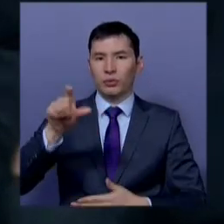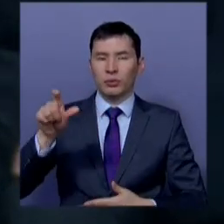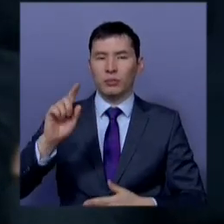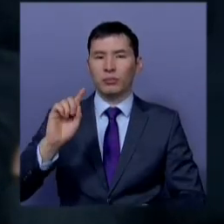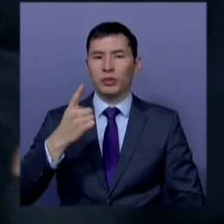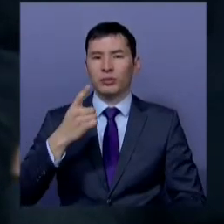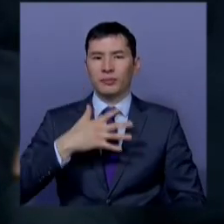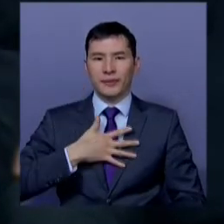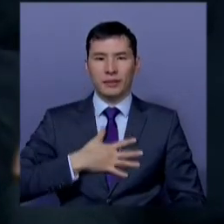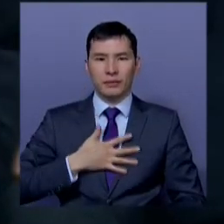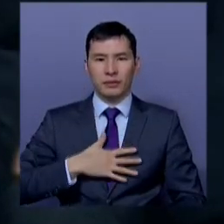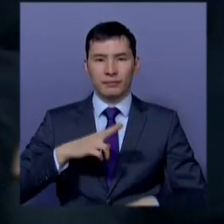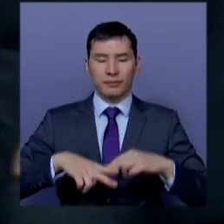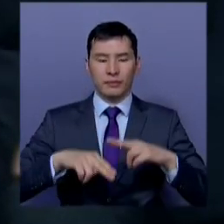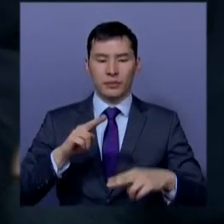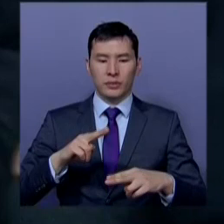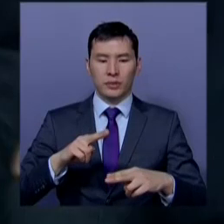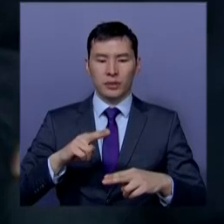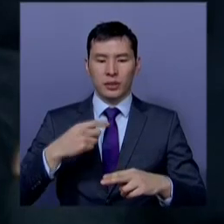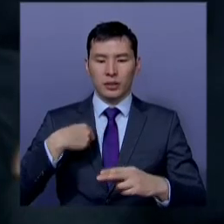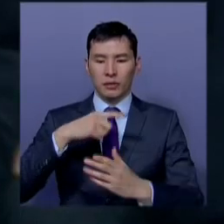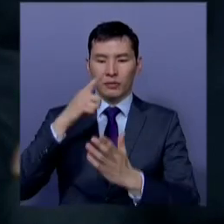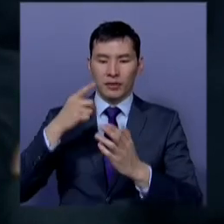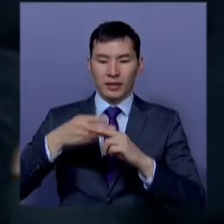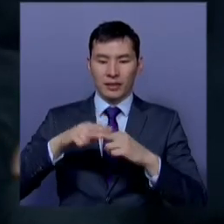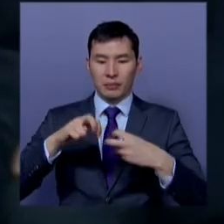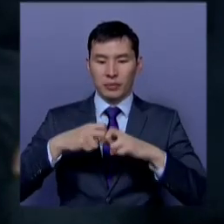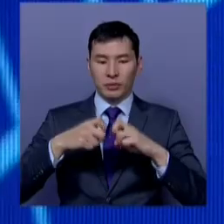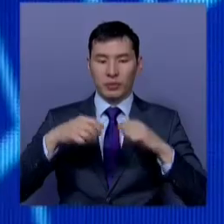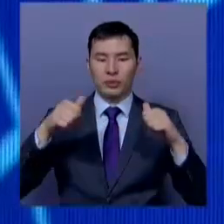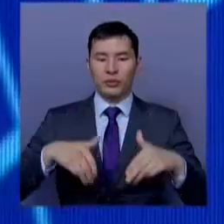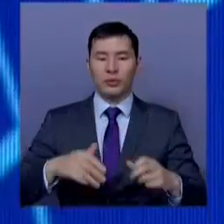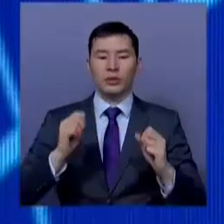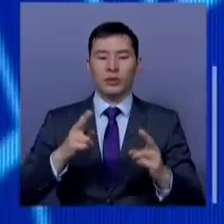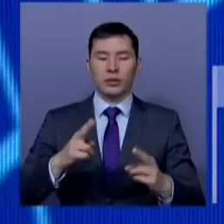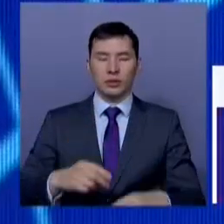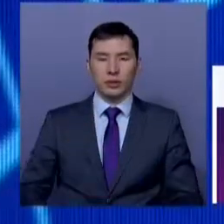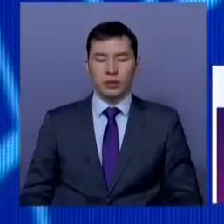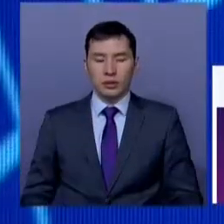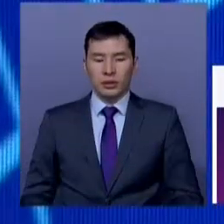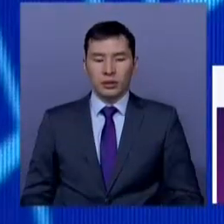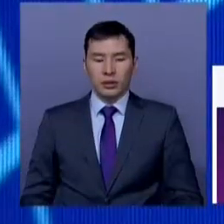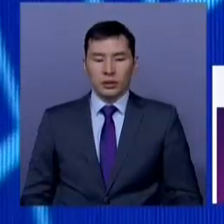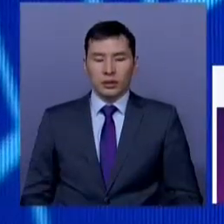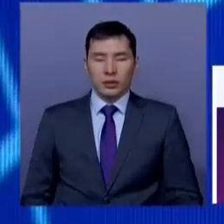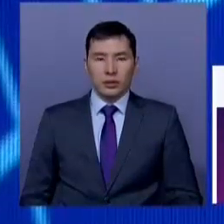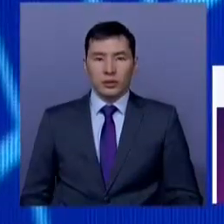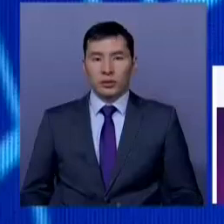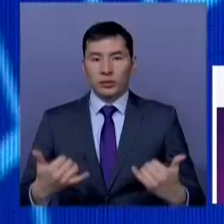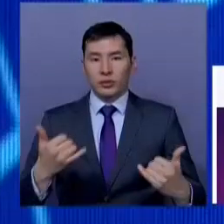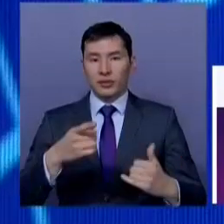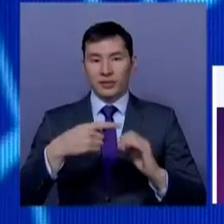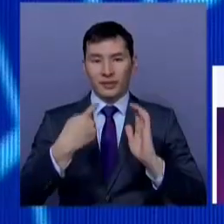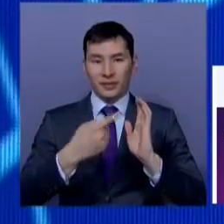істейді? Біз қазір сұрағымыз қалай шешіледі? Қазір сол орнына қайтадан келтіру жұмыстары жүріп